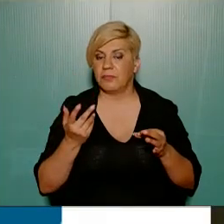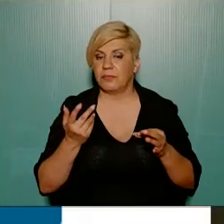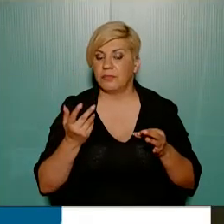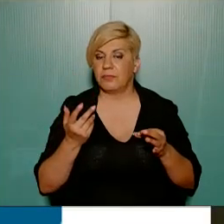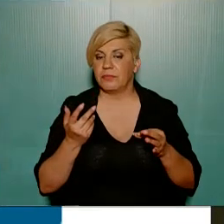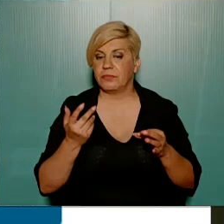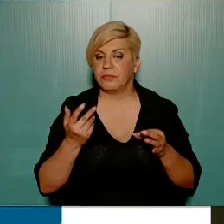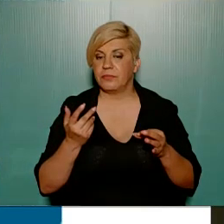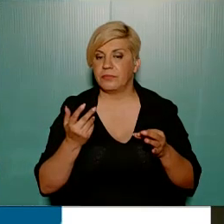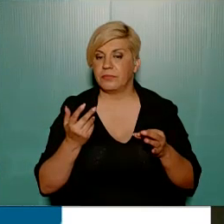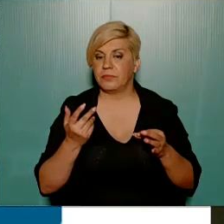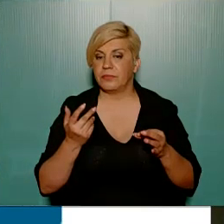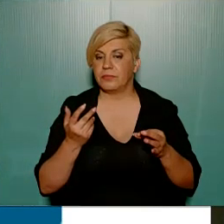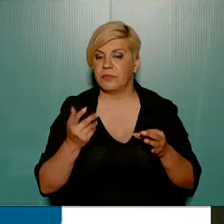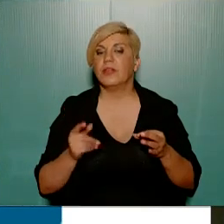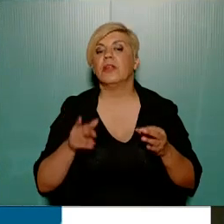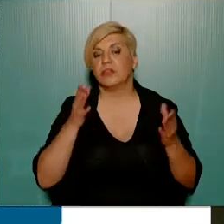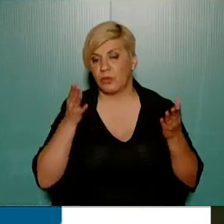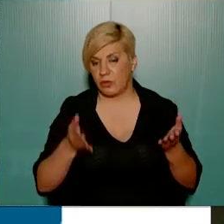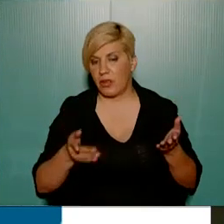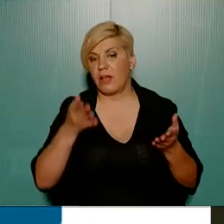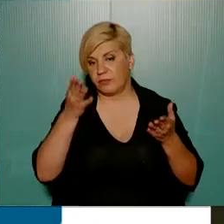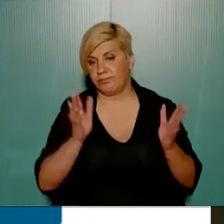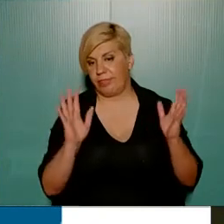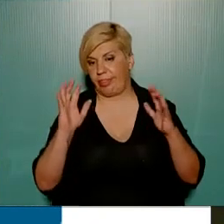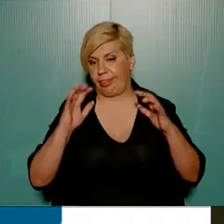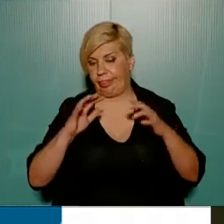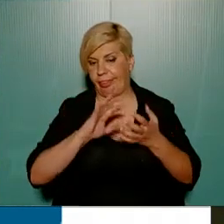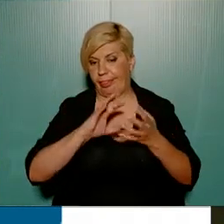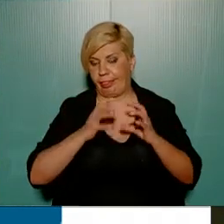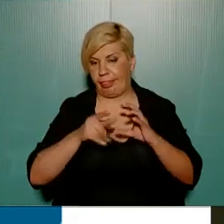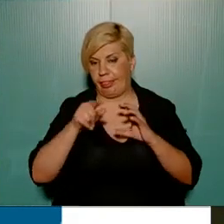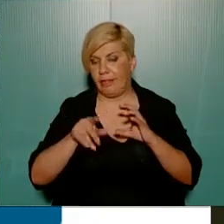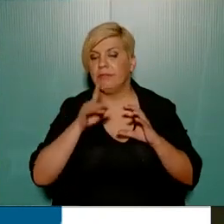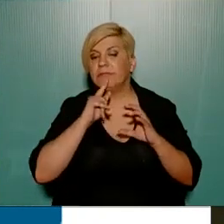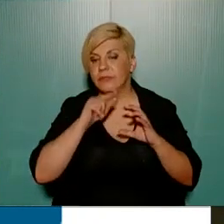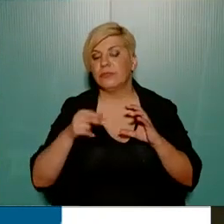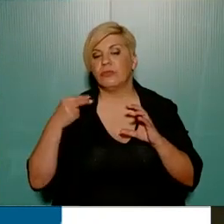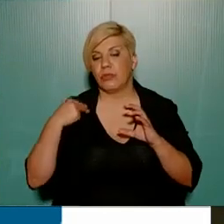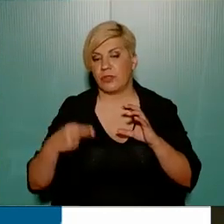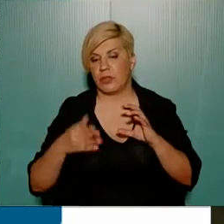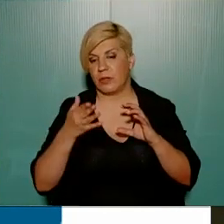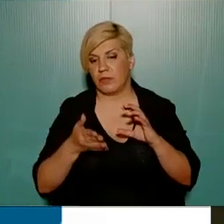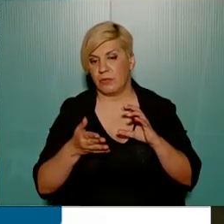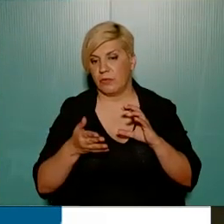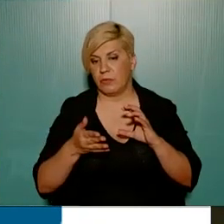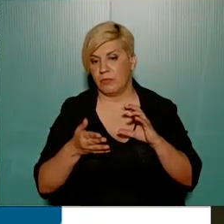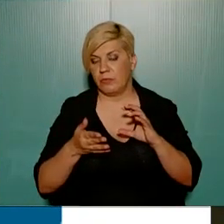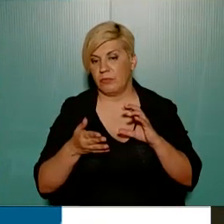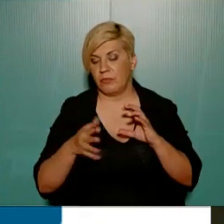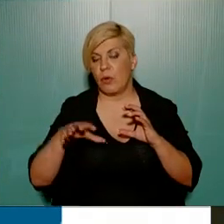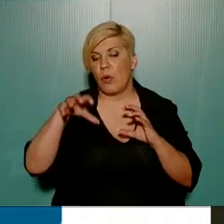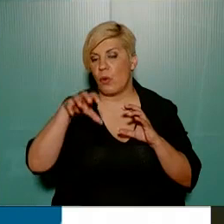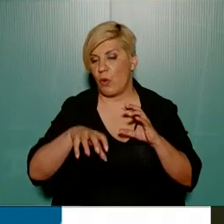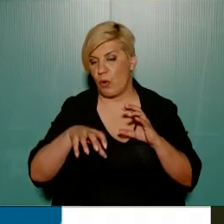πάμε παρακάτω, η κατάστασή του είναι αυτή. Σήμερα βρίσκεται πάλι στα χέρια του Δήμου, είναι στο